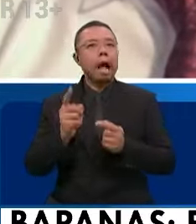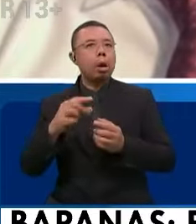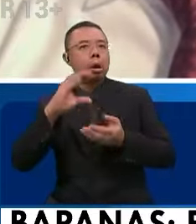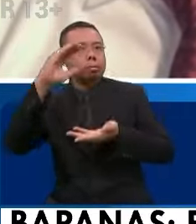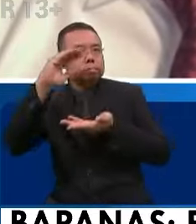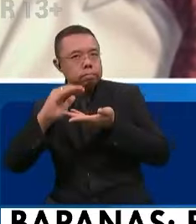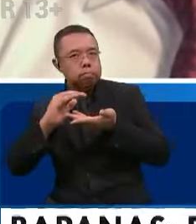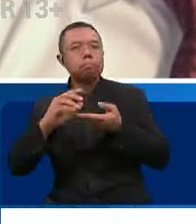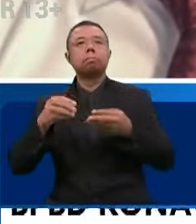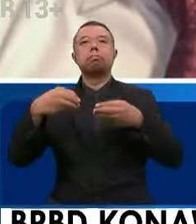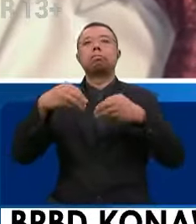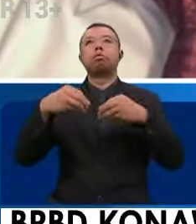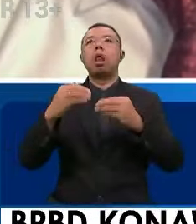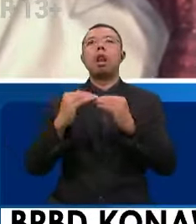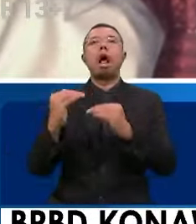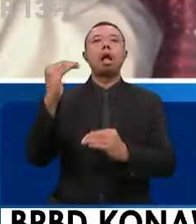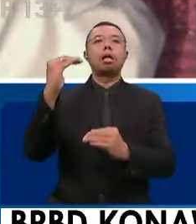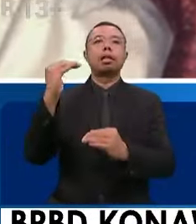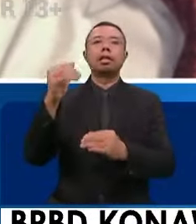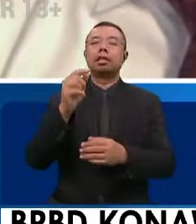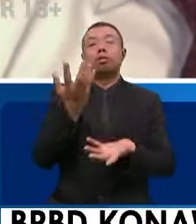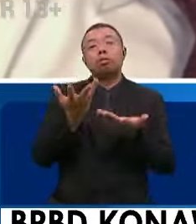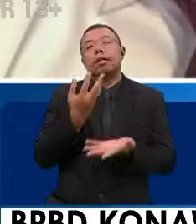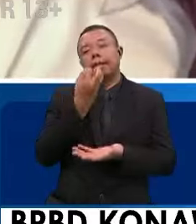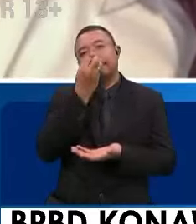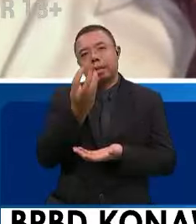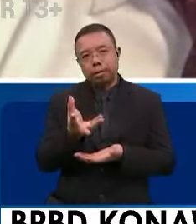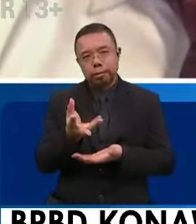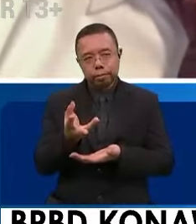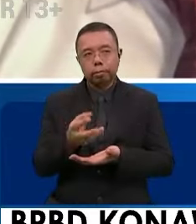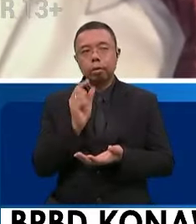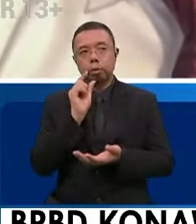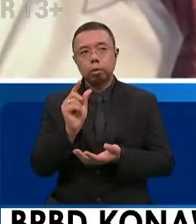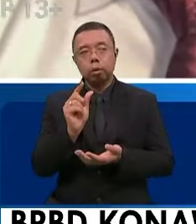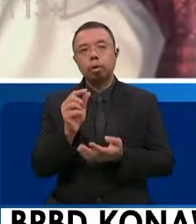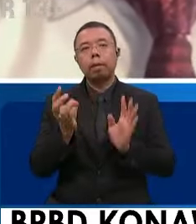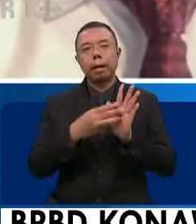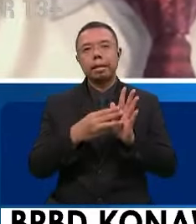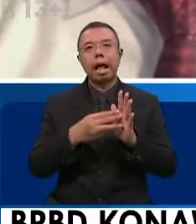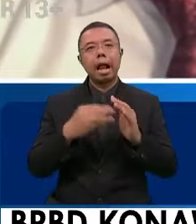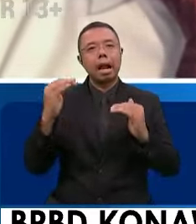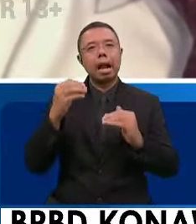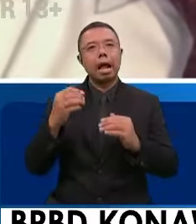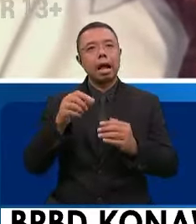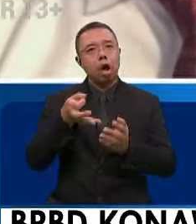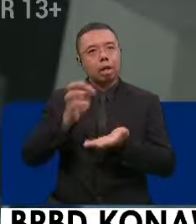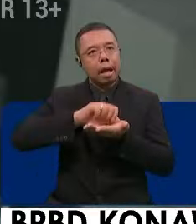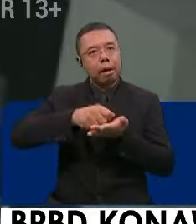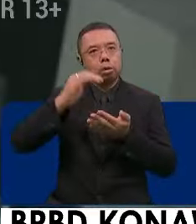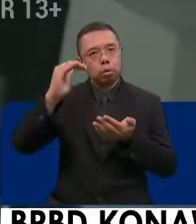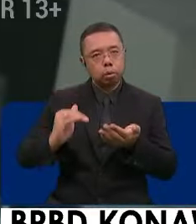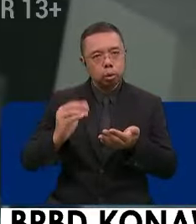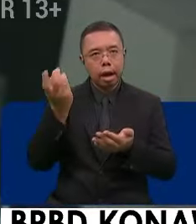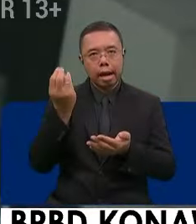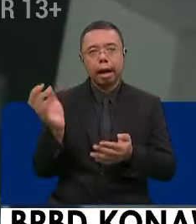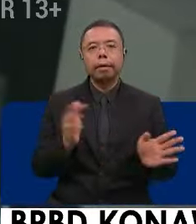food. Mungkin itu yang bisa kami sampaikan terhadap inflasi Kota Madiun. Pak Rofiq,